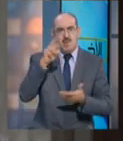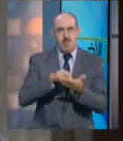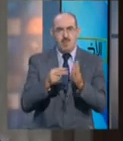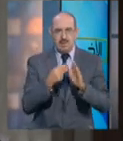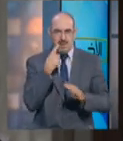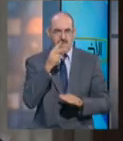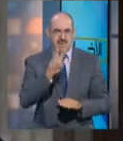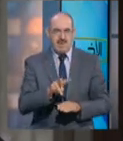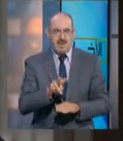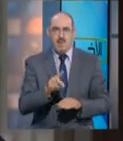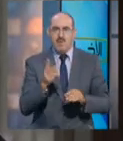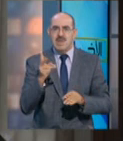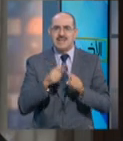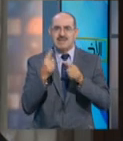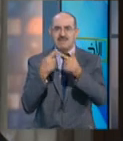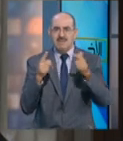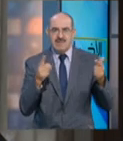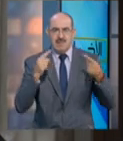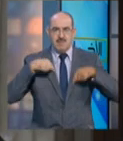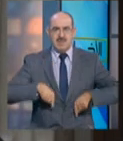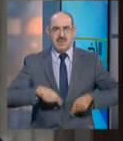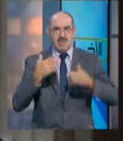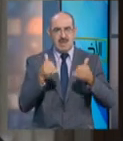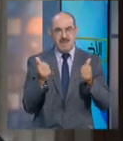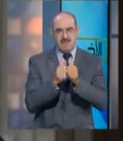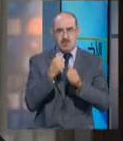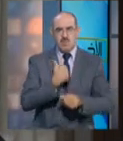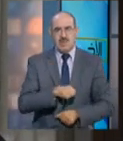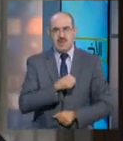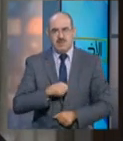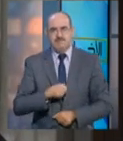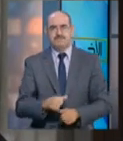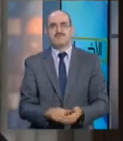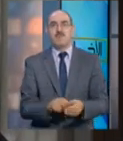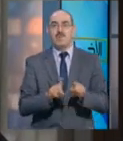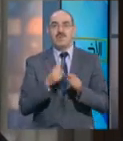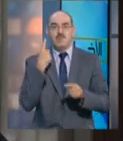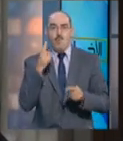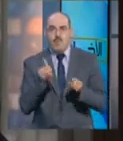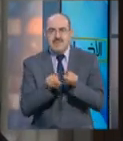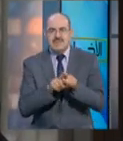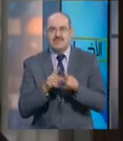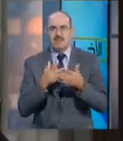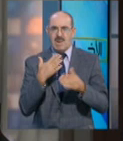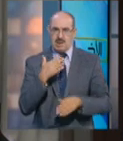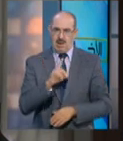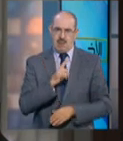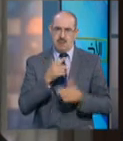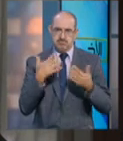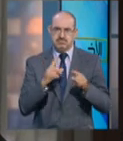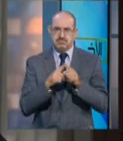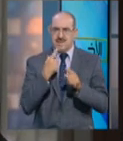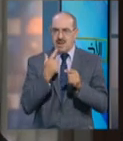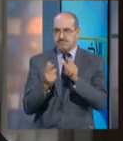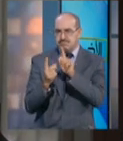ملموسة بين مختلف الوزارات الجزائرية والسويسرية. في هذا الصدد، كان لي مع السيد